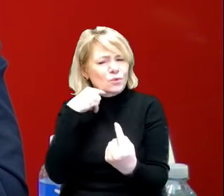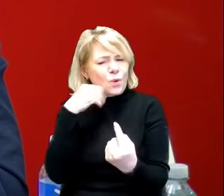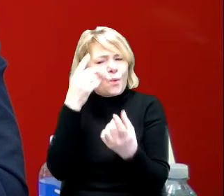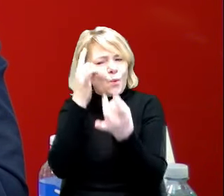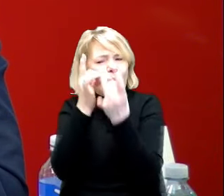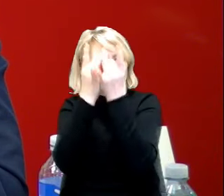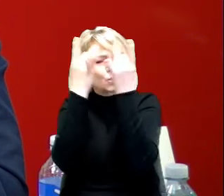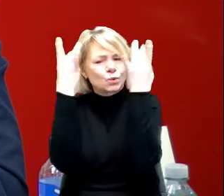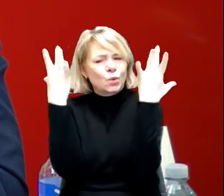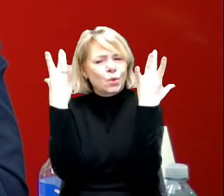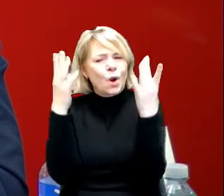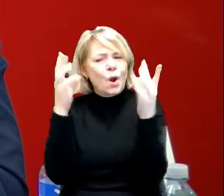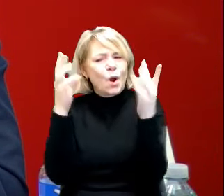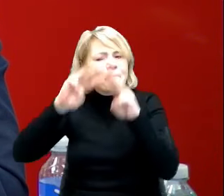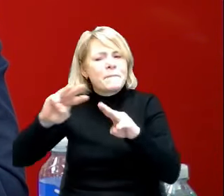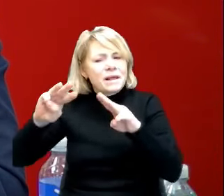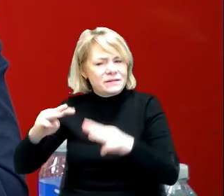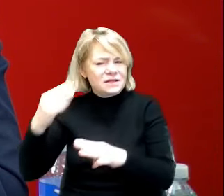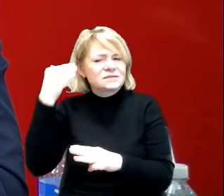kultūros ministerijos